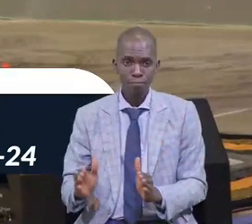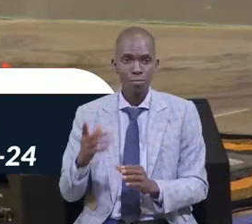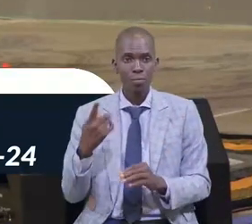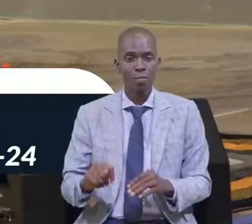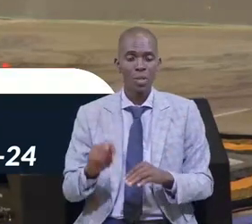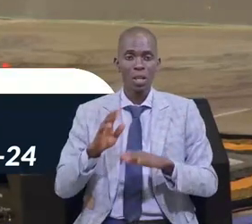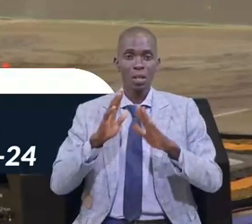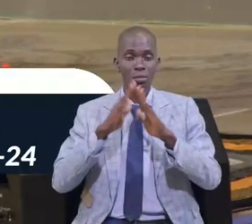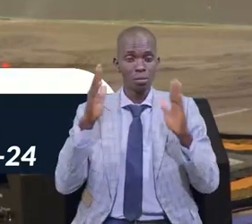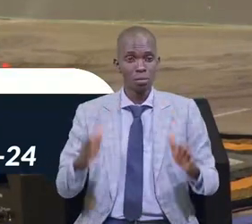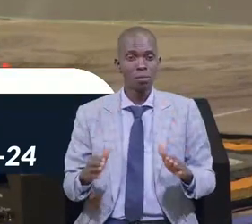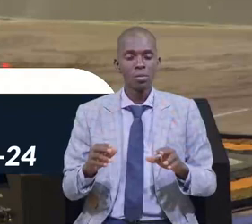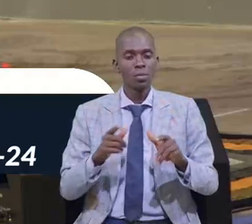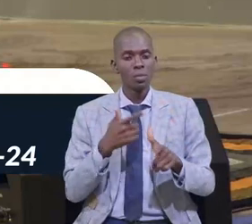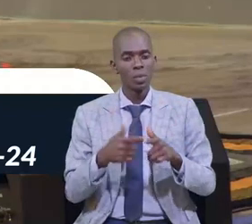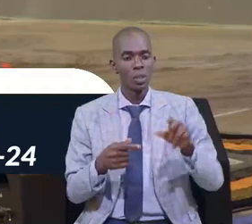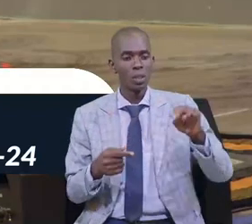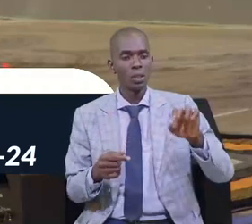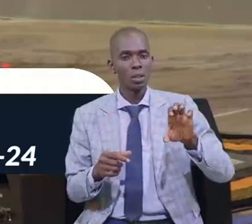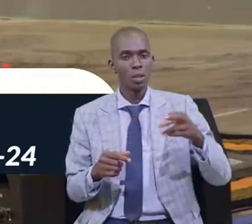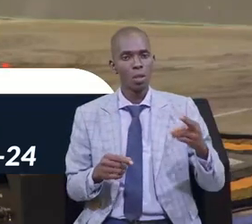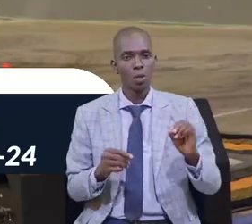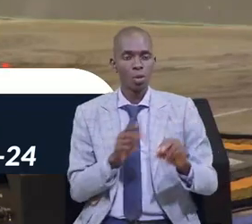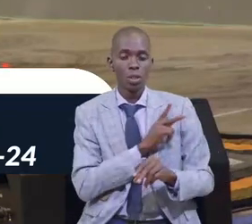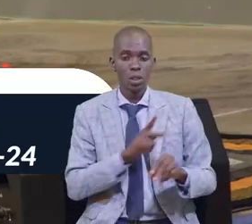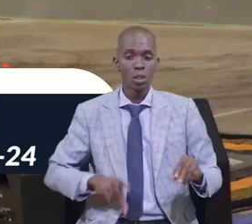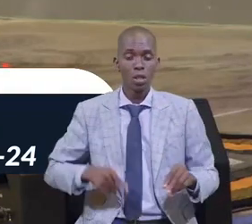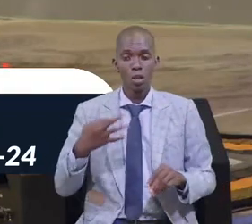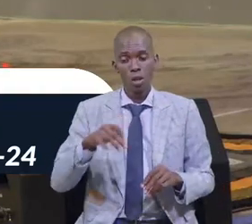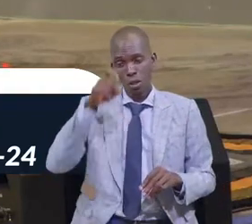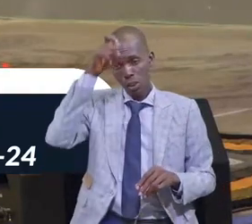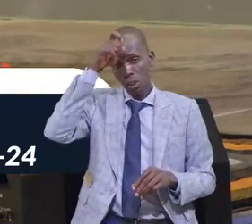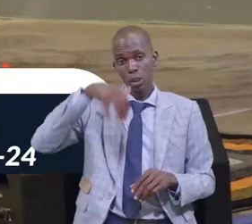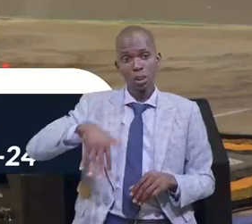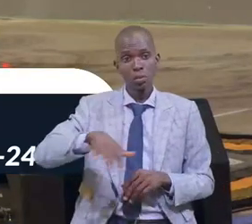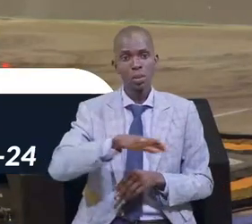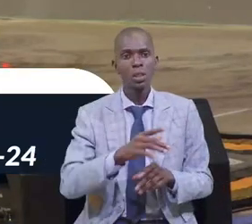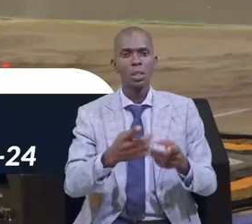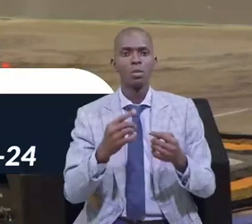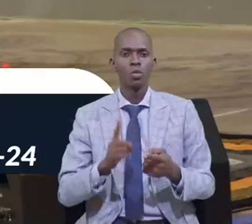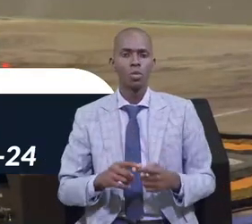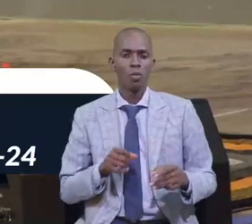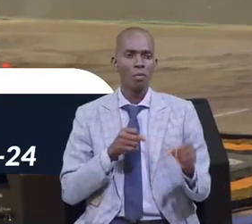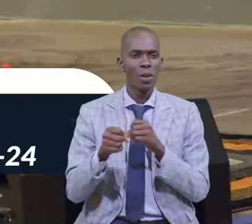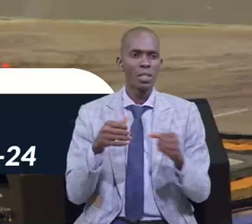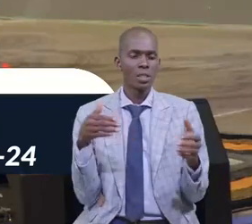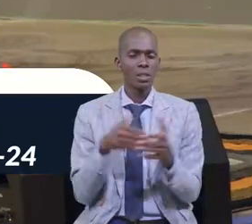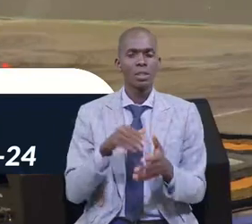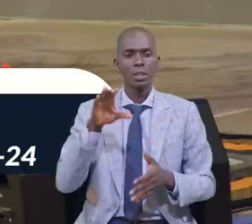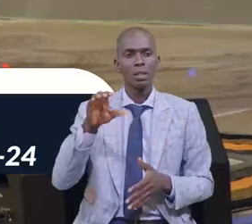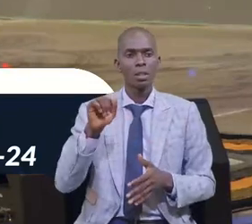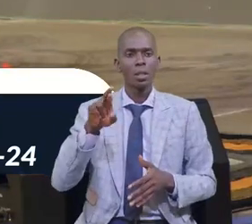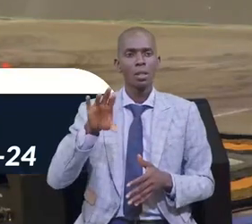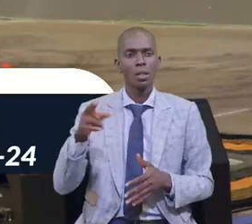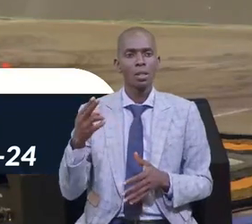l'Éternel, Nécho, roi d'Égypte, monta pour combattre à Carchémish